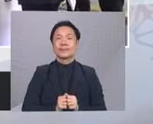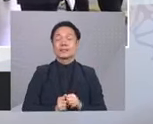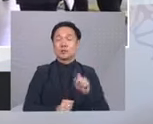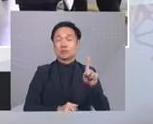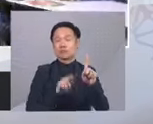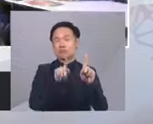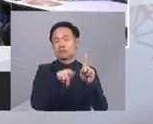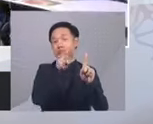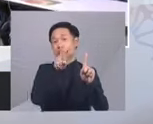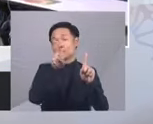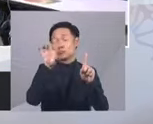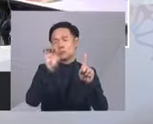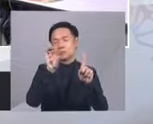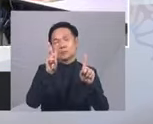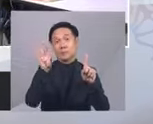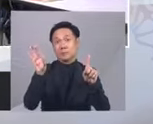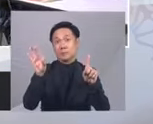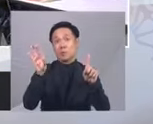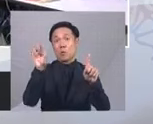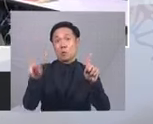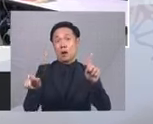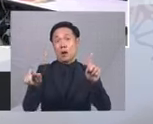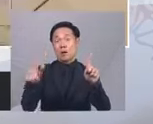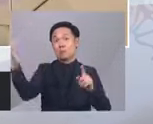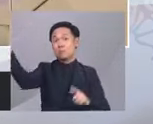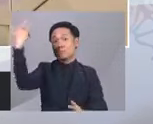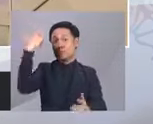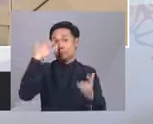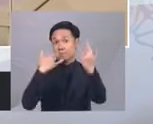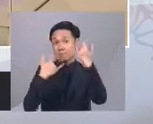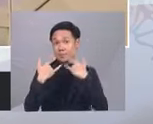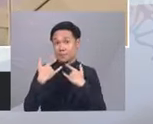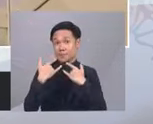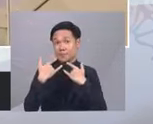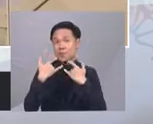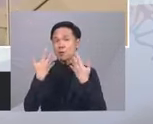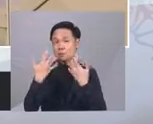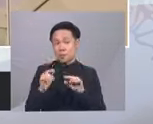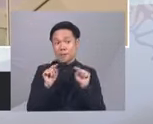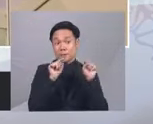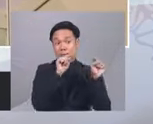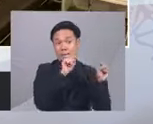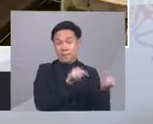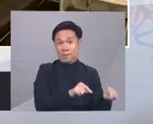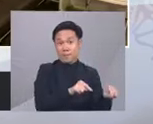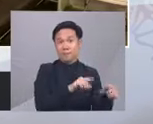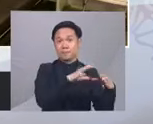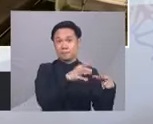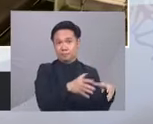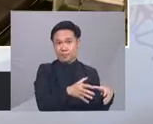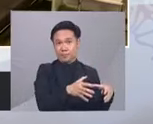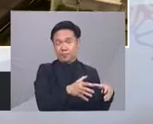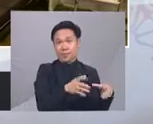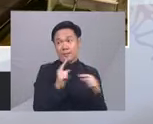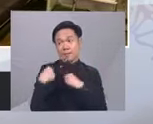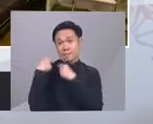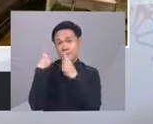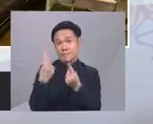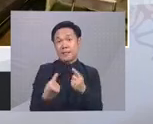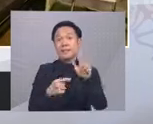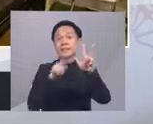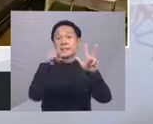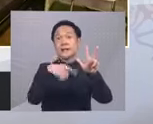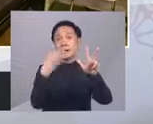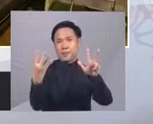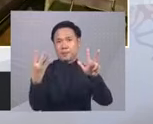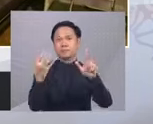49,206 rakyat Malaysia yang pulang dari luar negara telah dikuarantin secara wajib sejak 3